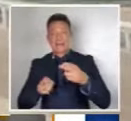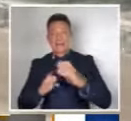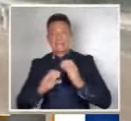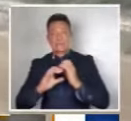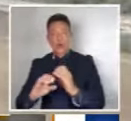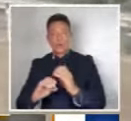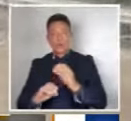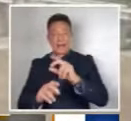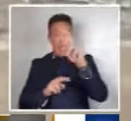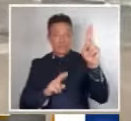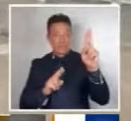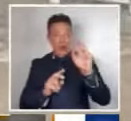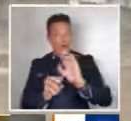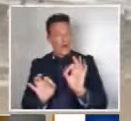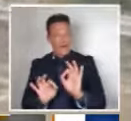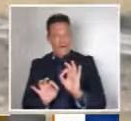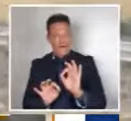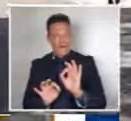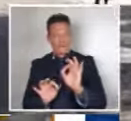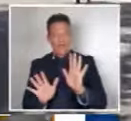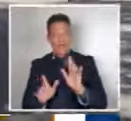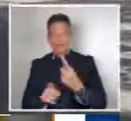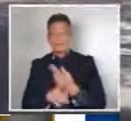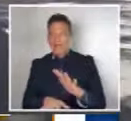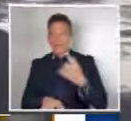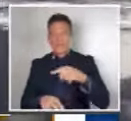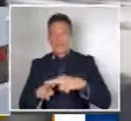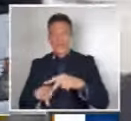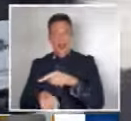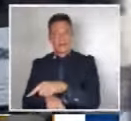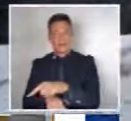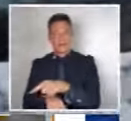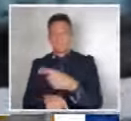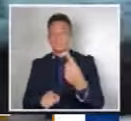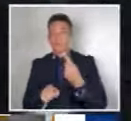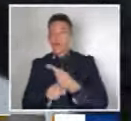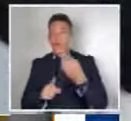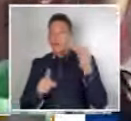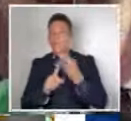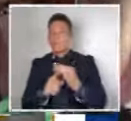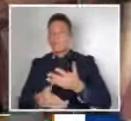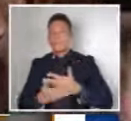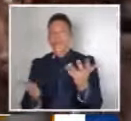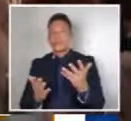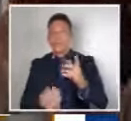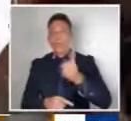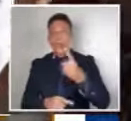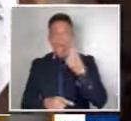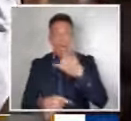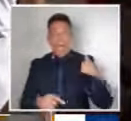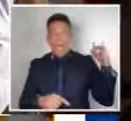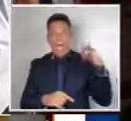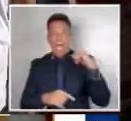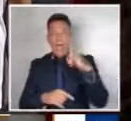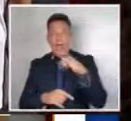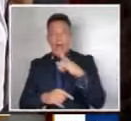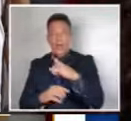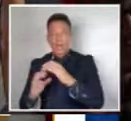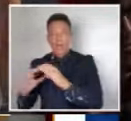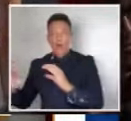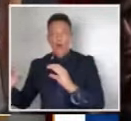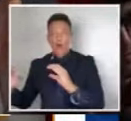con la richiesta che sia terminata quella per Ferrandina. È necessario puntare maggiormente anche sull'aeroporto di Bari, che dovrà cambiare nome in